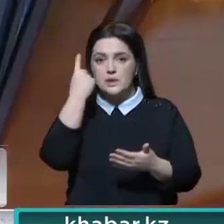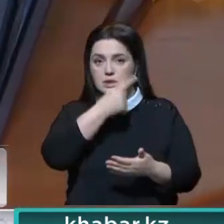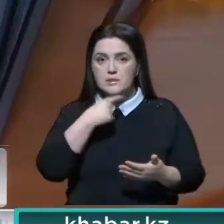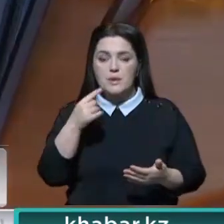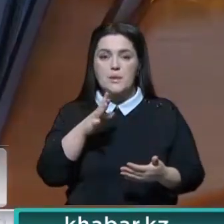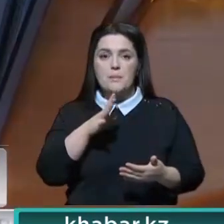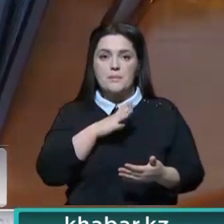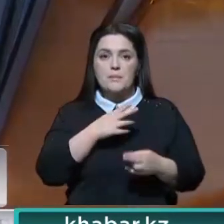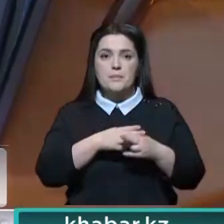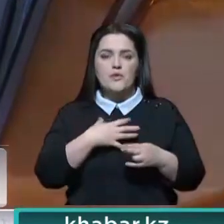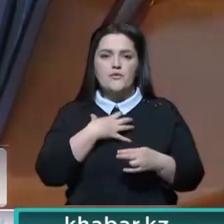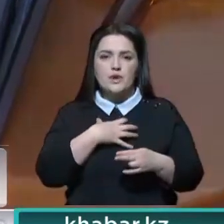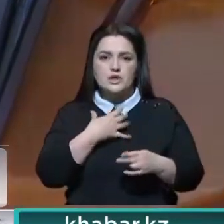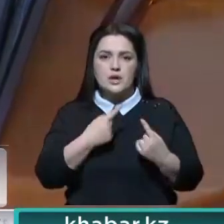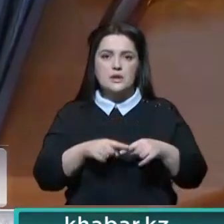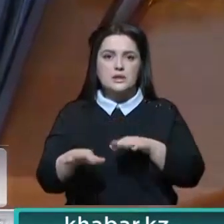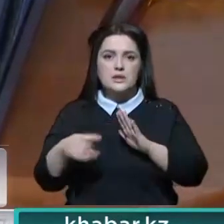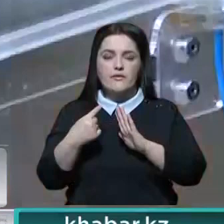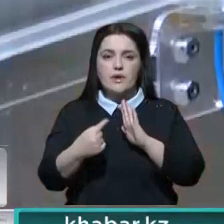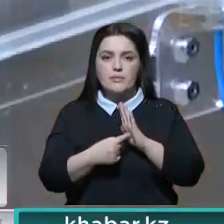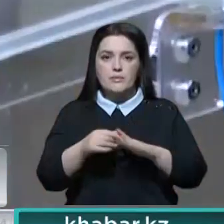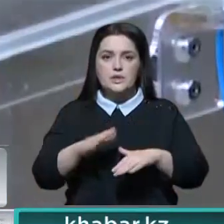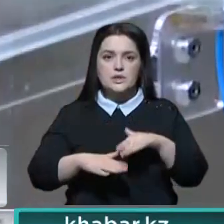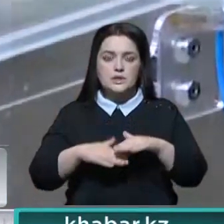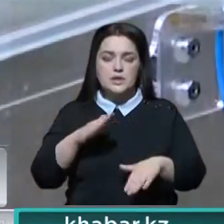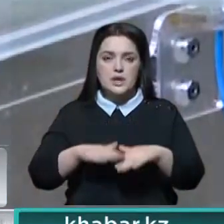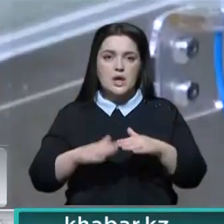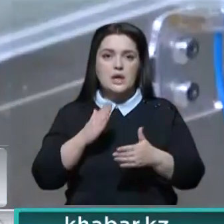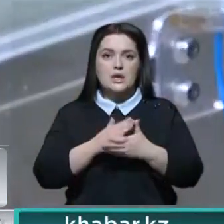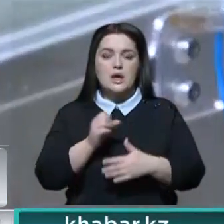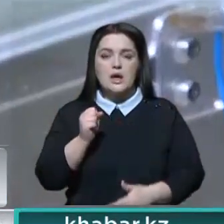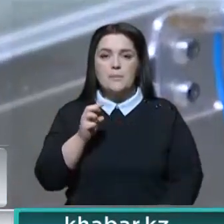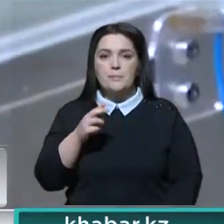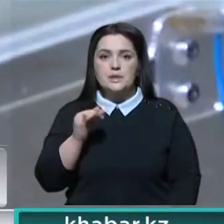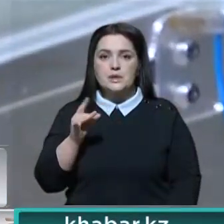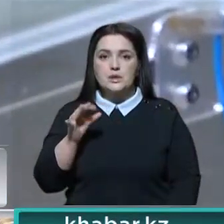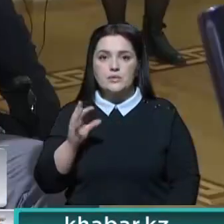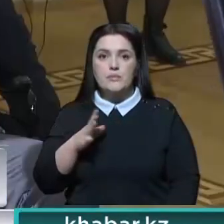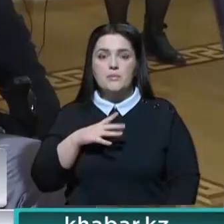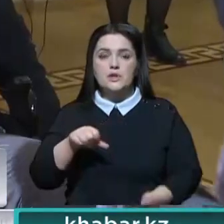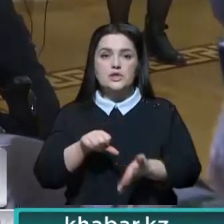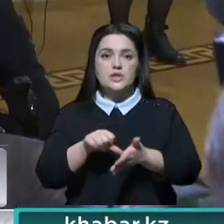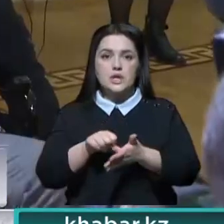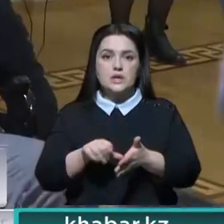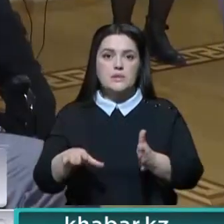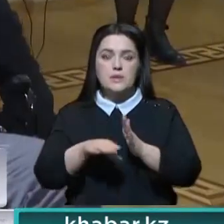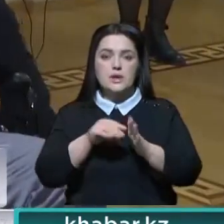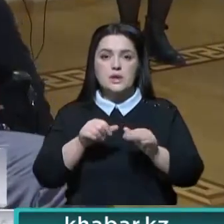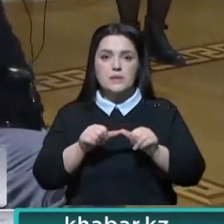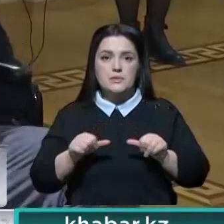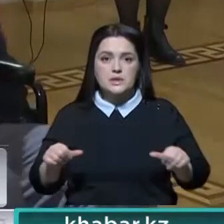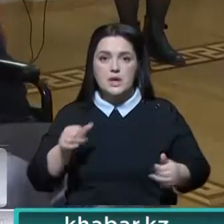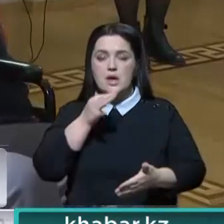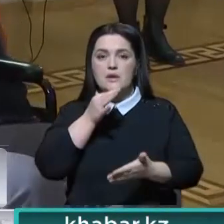ответственными лицами были проработаны важные орг-вопросы и практические кейсы. Нурлан Абдиров встретил с членами территориальной